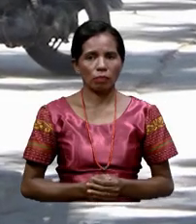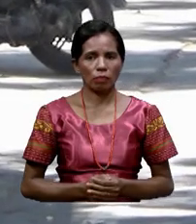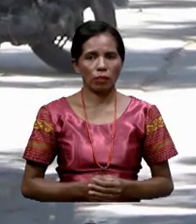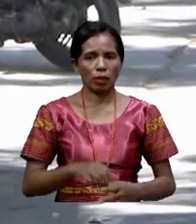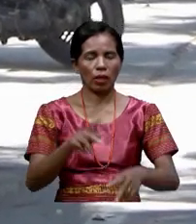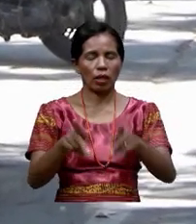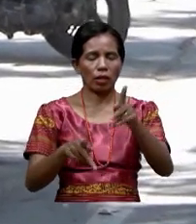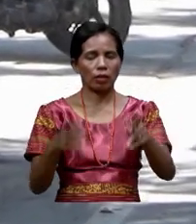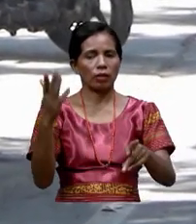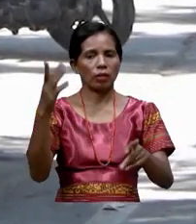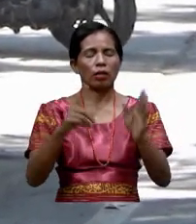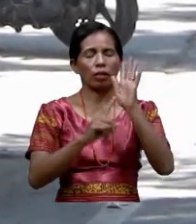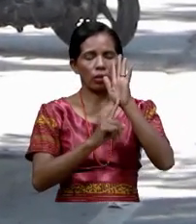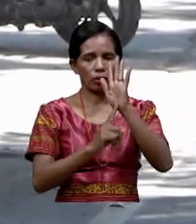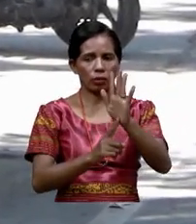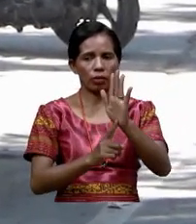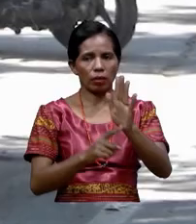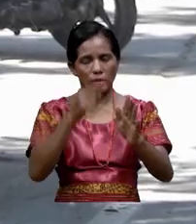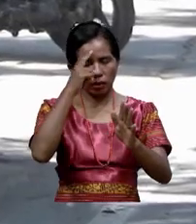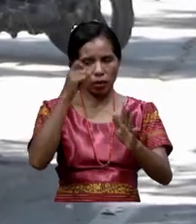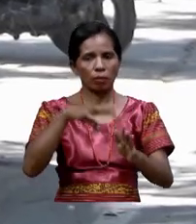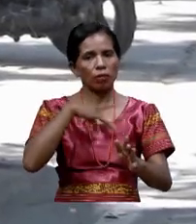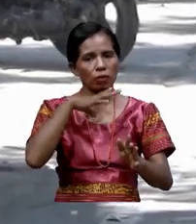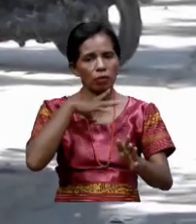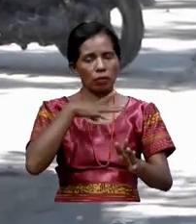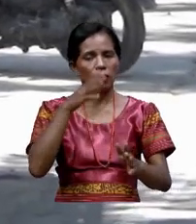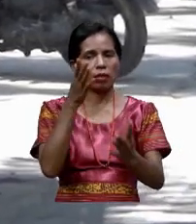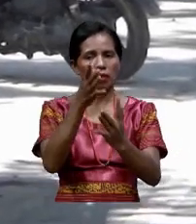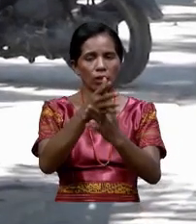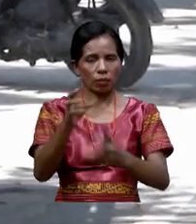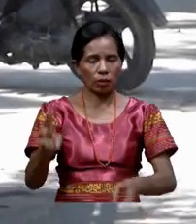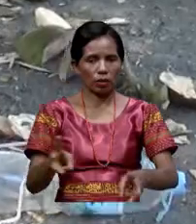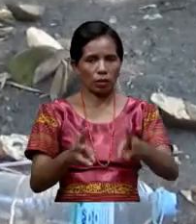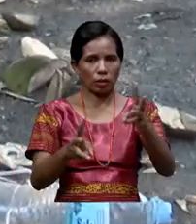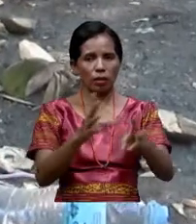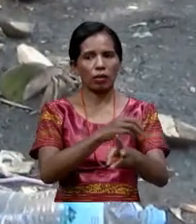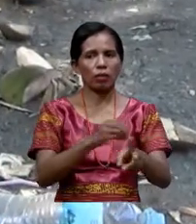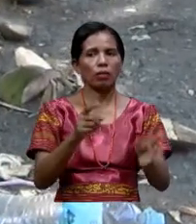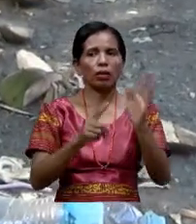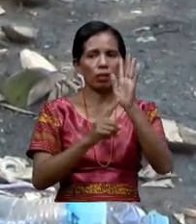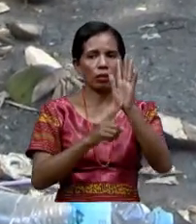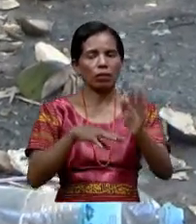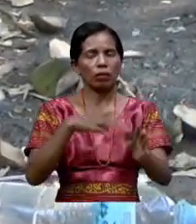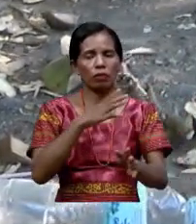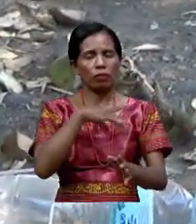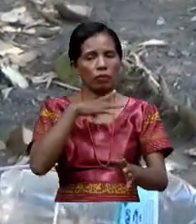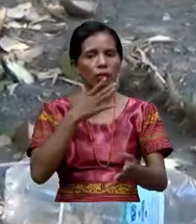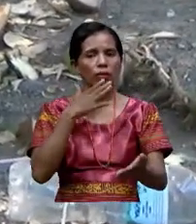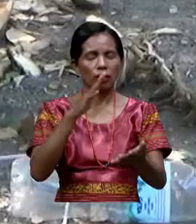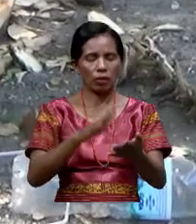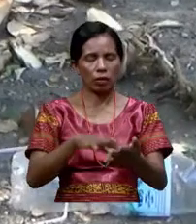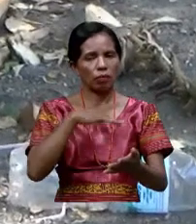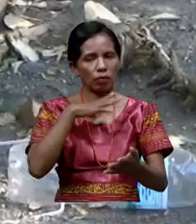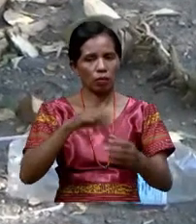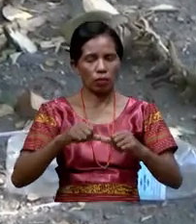Komunidade iha farol hato exigência ne tamba lisu namkari tama to estrada klaran ho di hatu di mazin ladiak no lisu balu